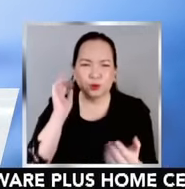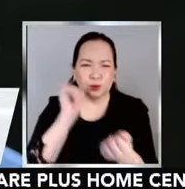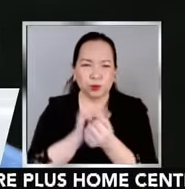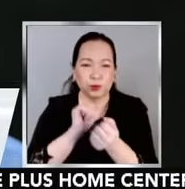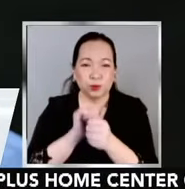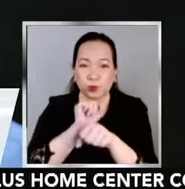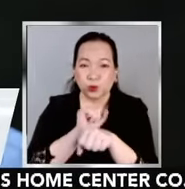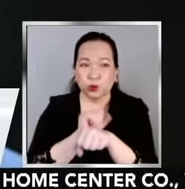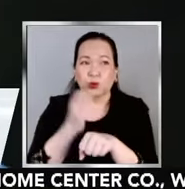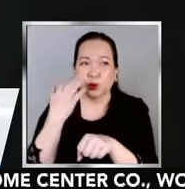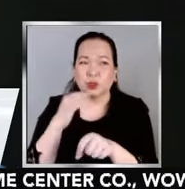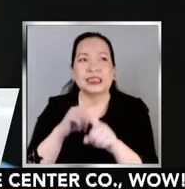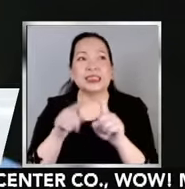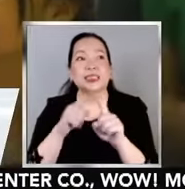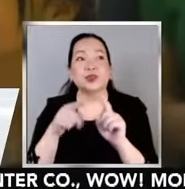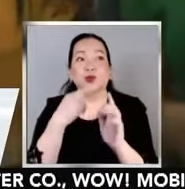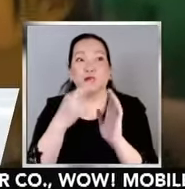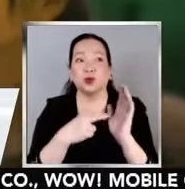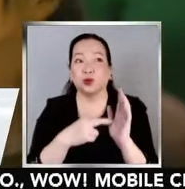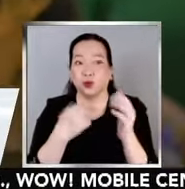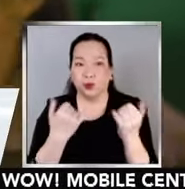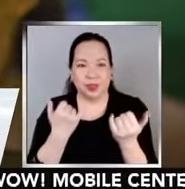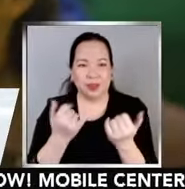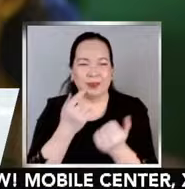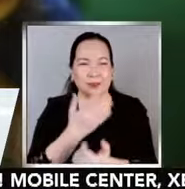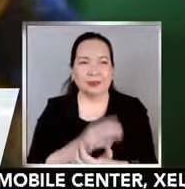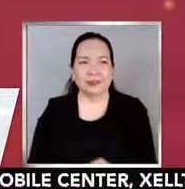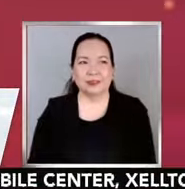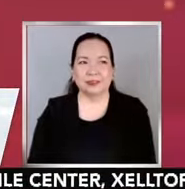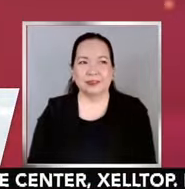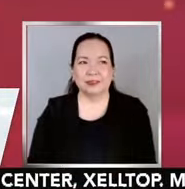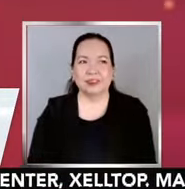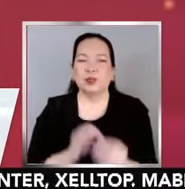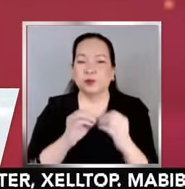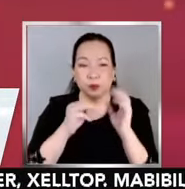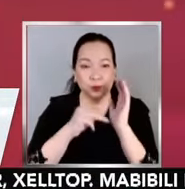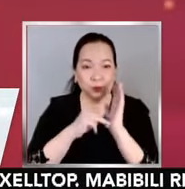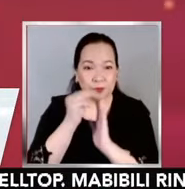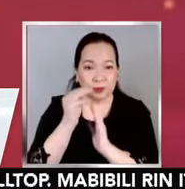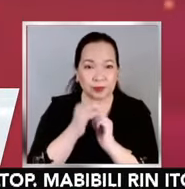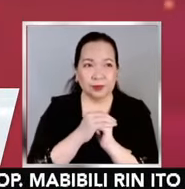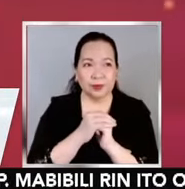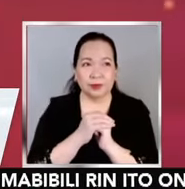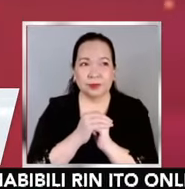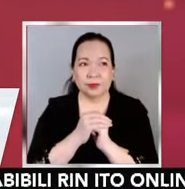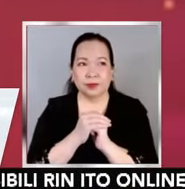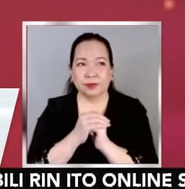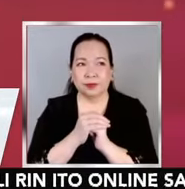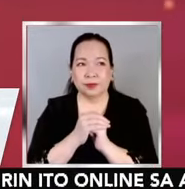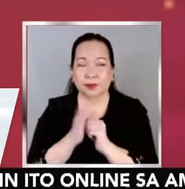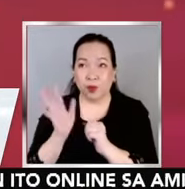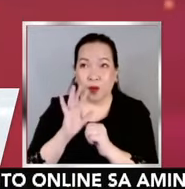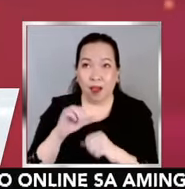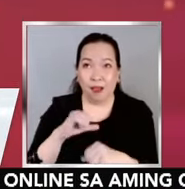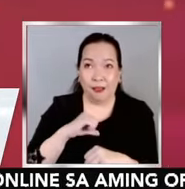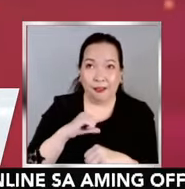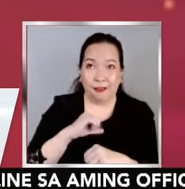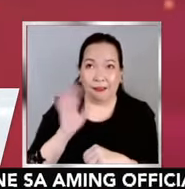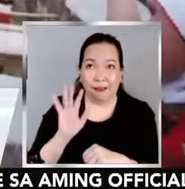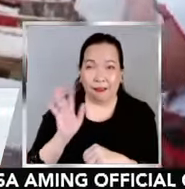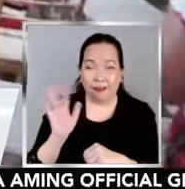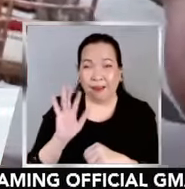a different Mike Tan here. A more mature. Huwag na ikalalaki ng ulo mo, Mike.